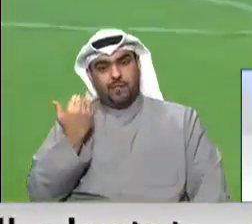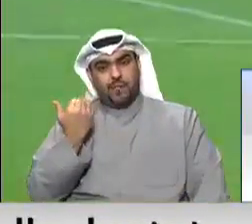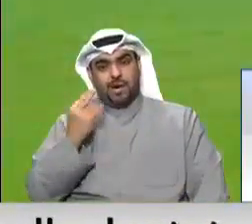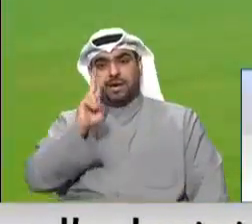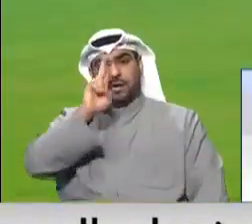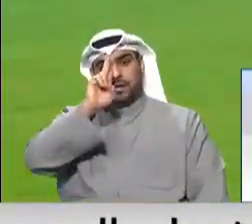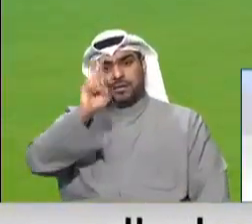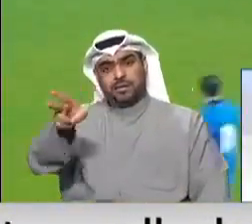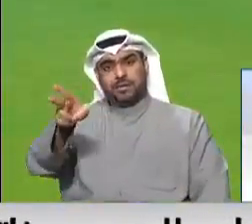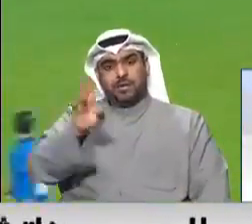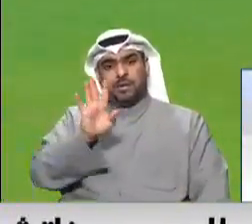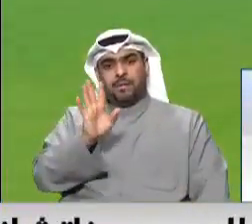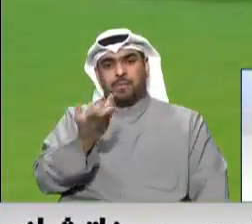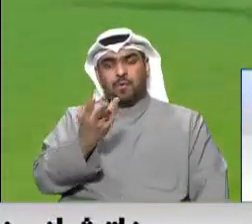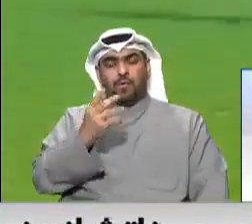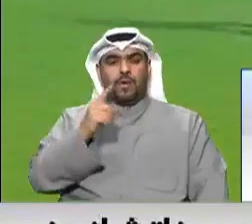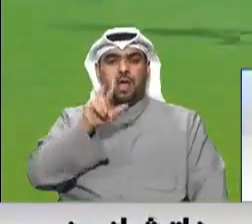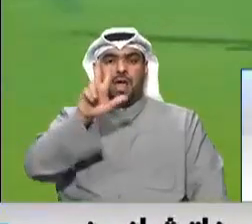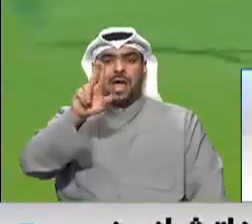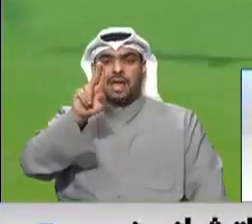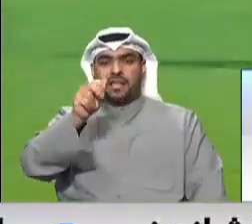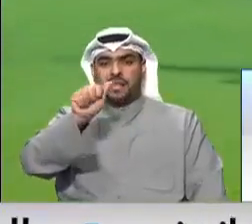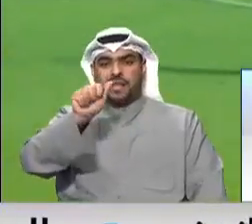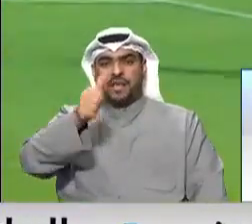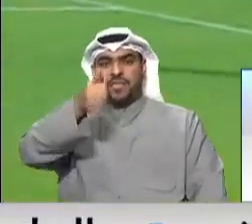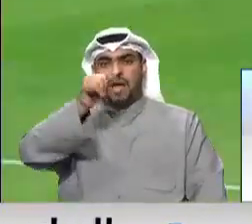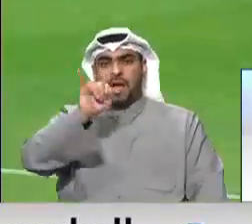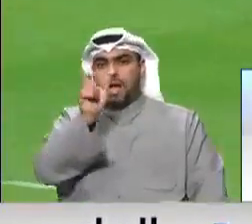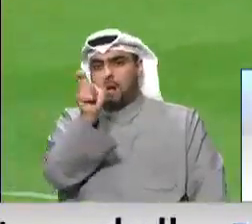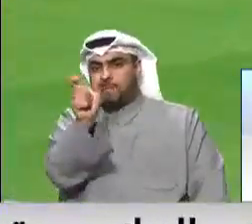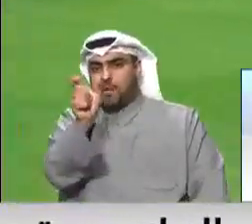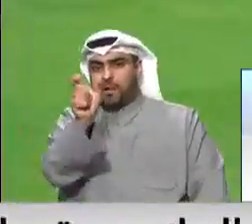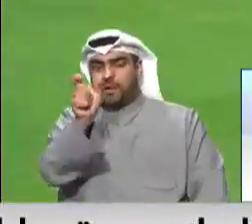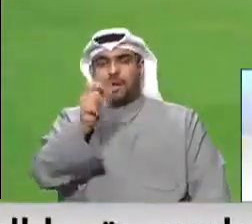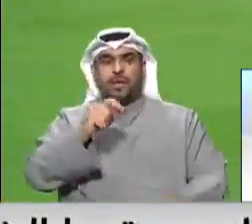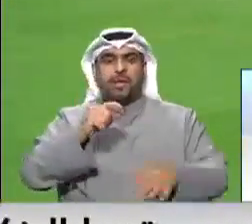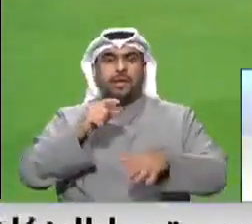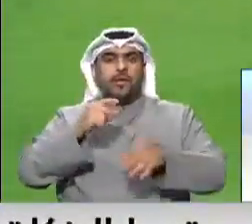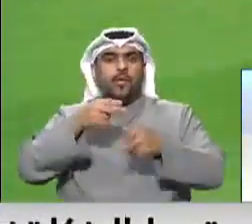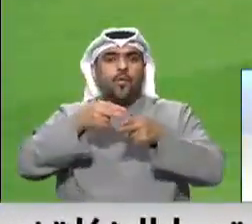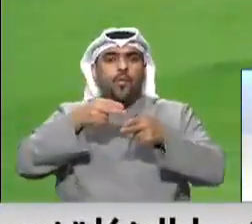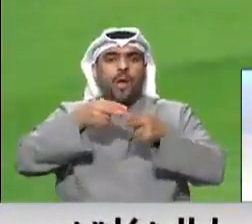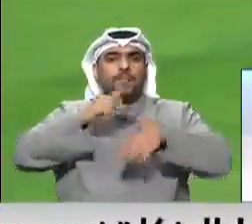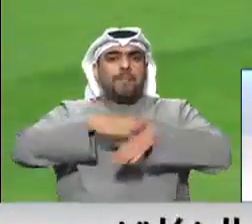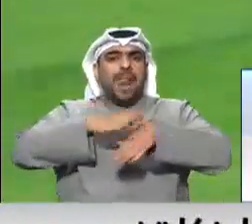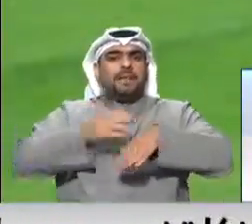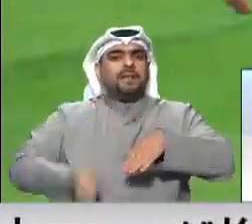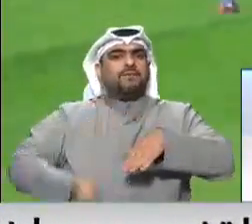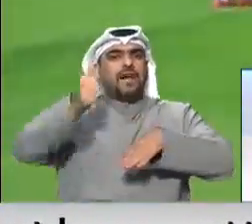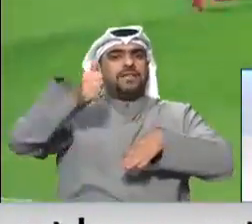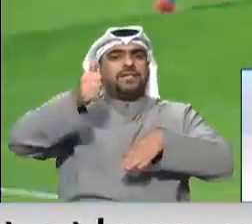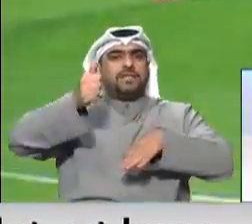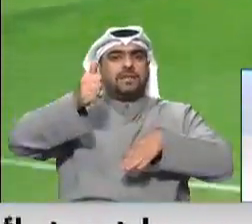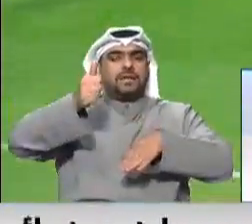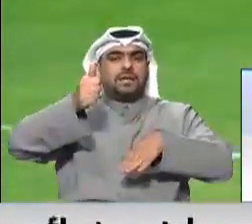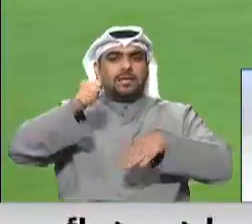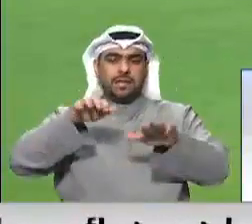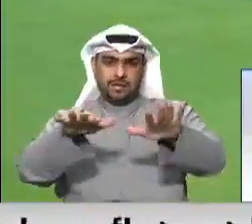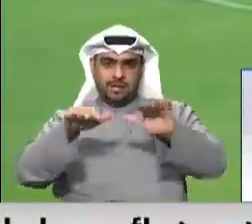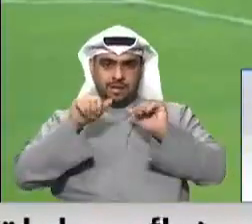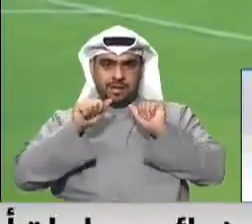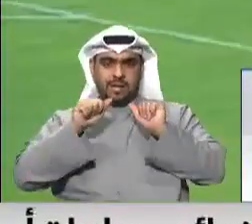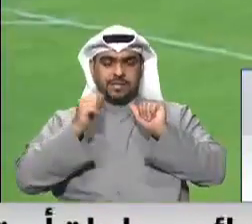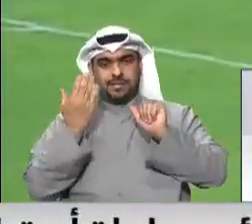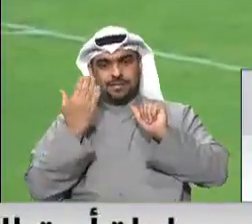الترجيحية أمام التضامن بعد انتهاء اللقاء والأشواط الإضافية بالتعادل الإيجابي بثلاثة